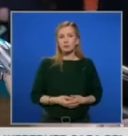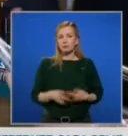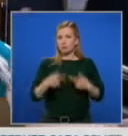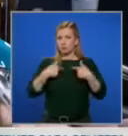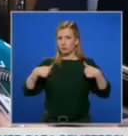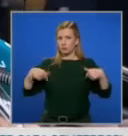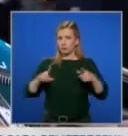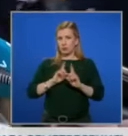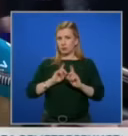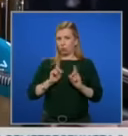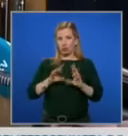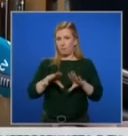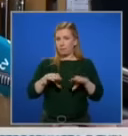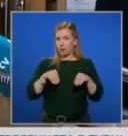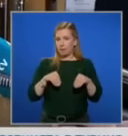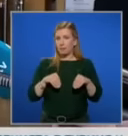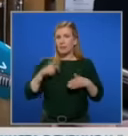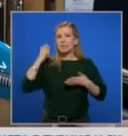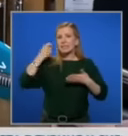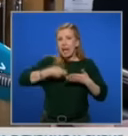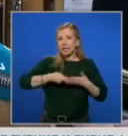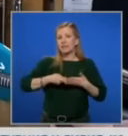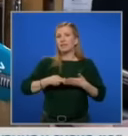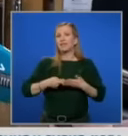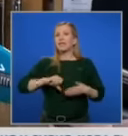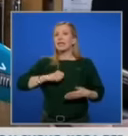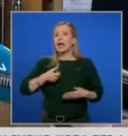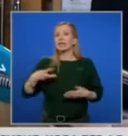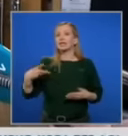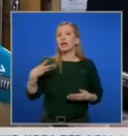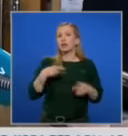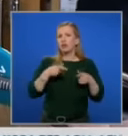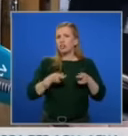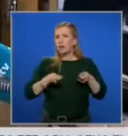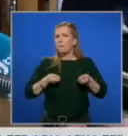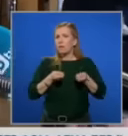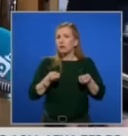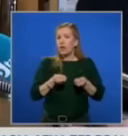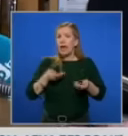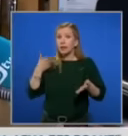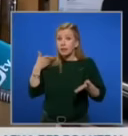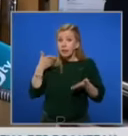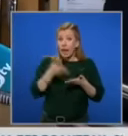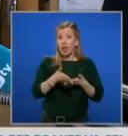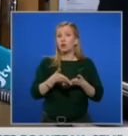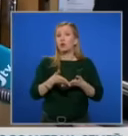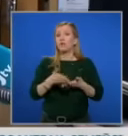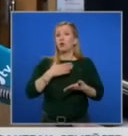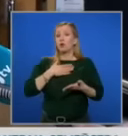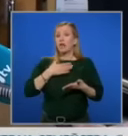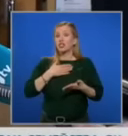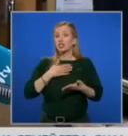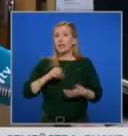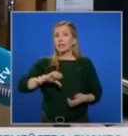Ние не можем да приемем санкция в ядрената енергетика, защото това ще повлияе пряко върху нашата